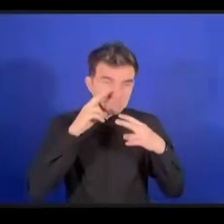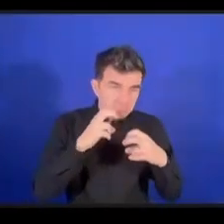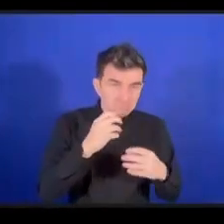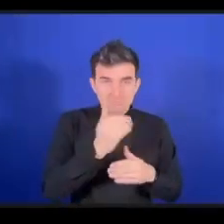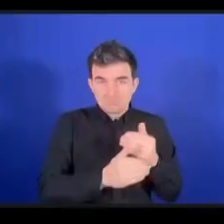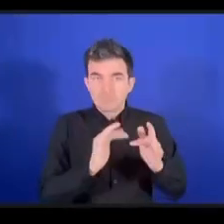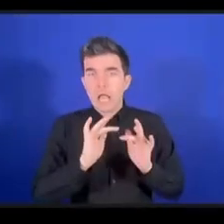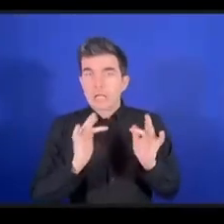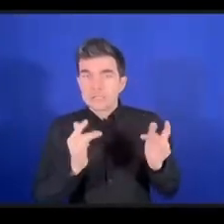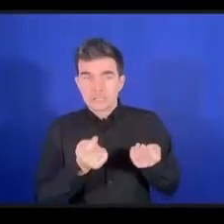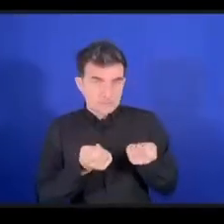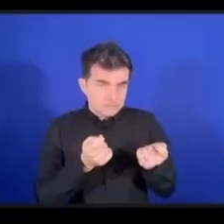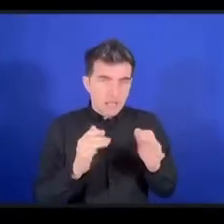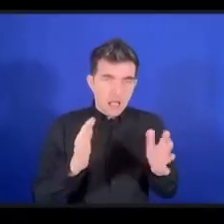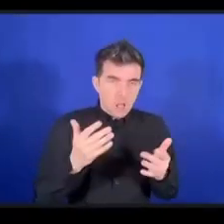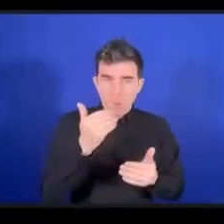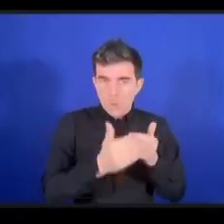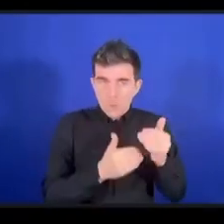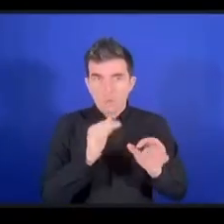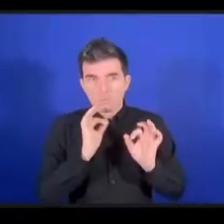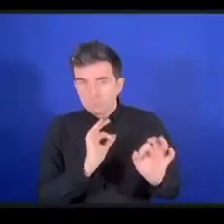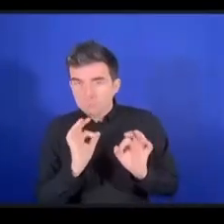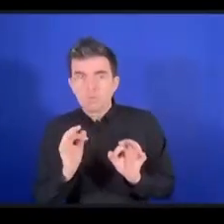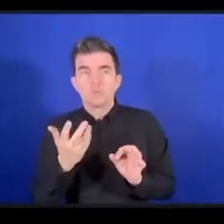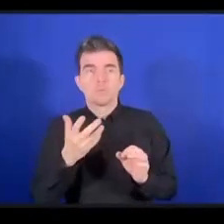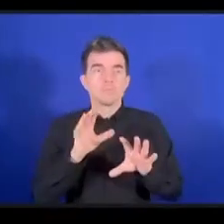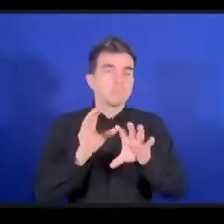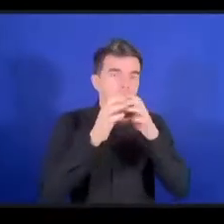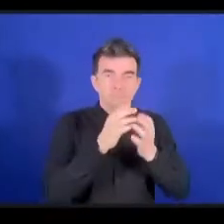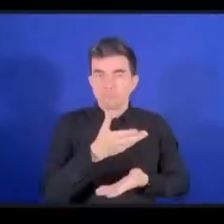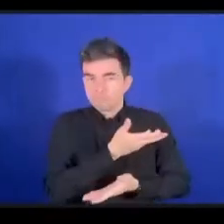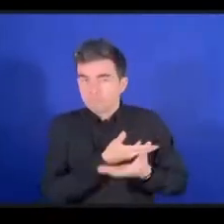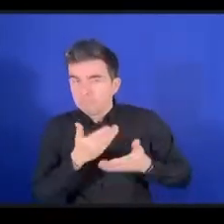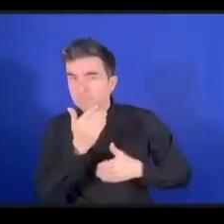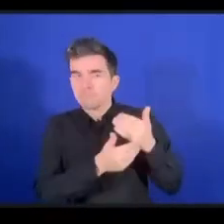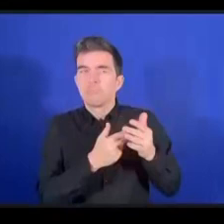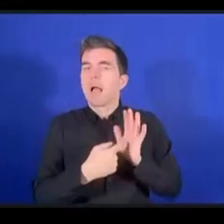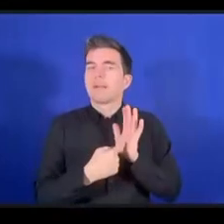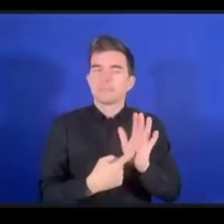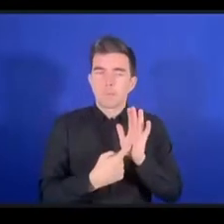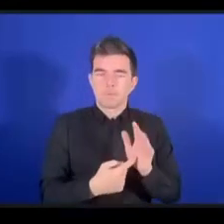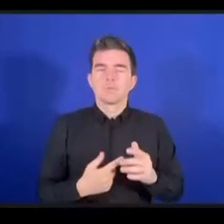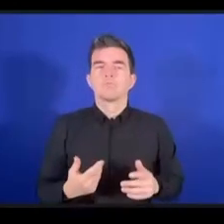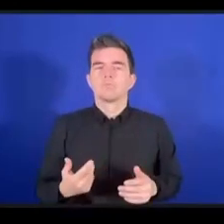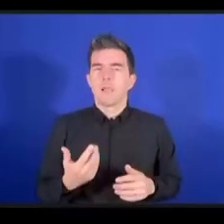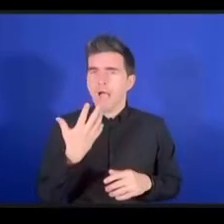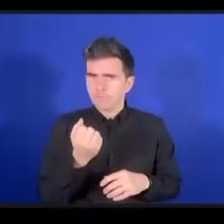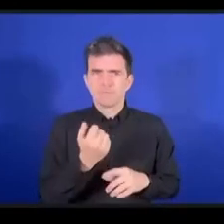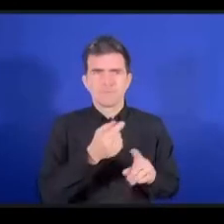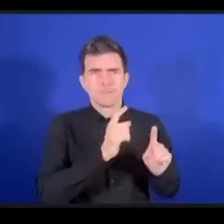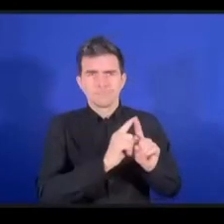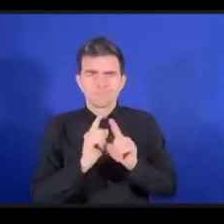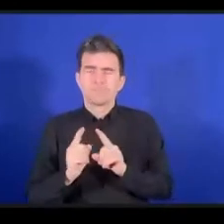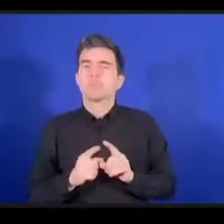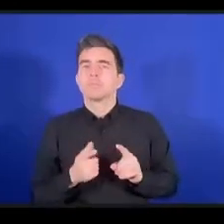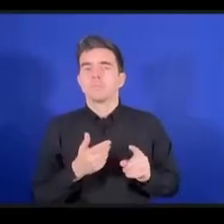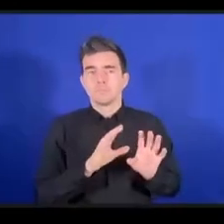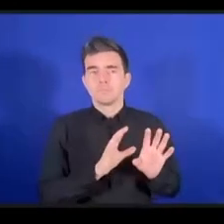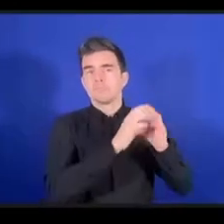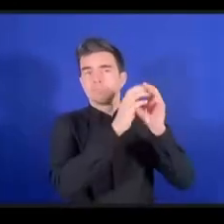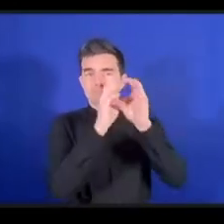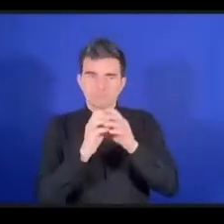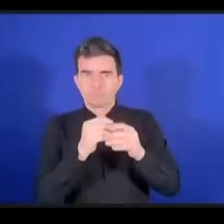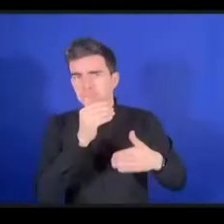训，而且利用我们这个多利相关方这样的框架，